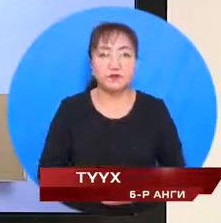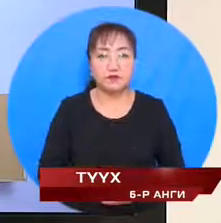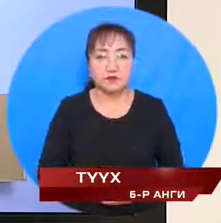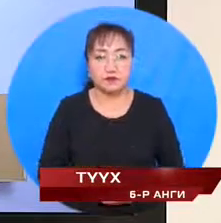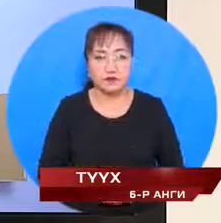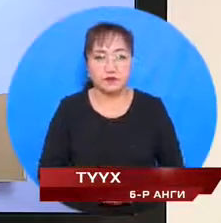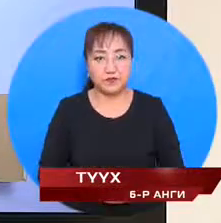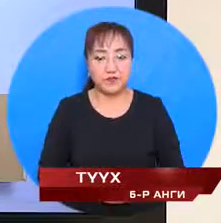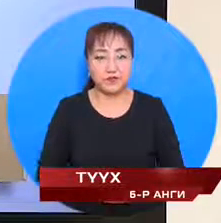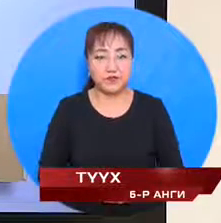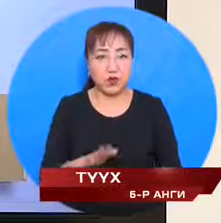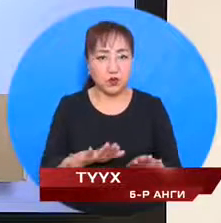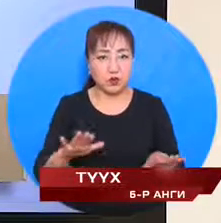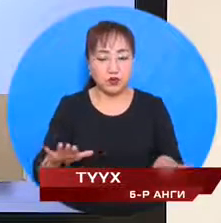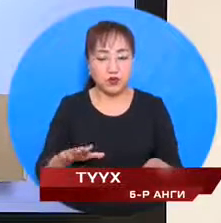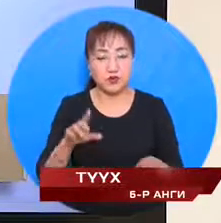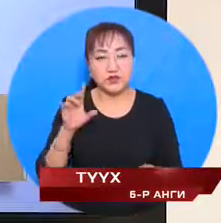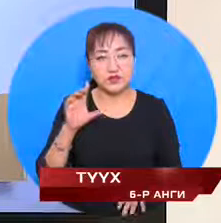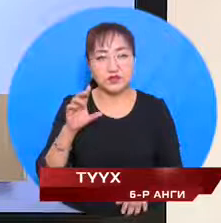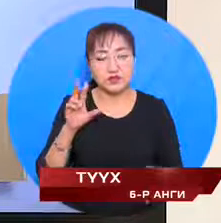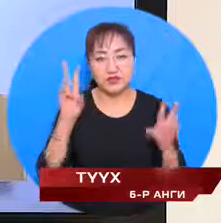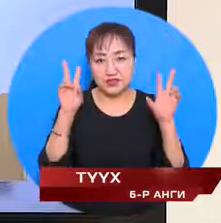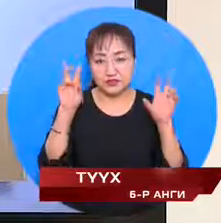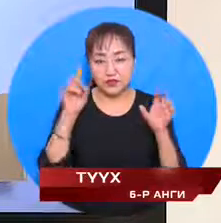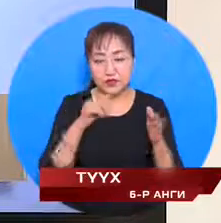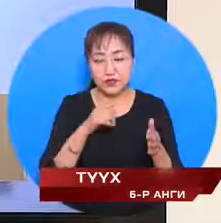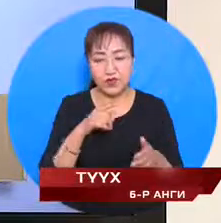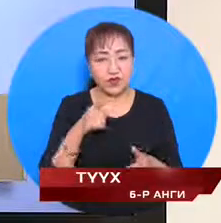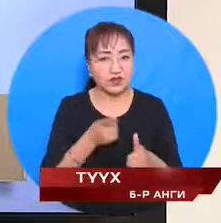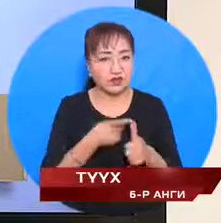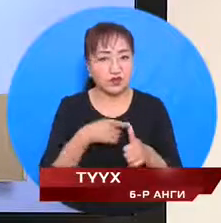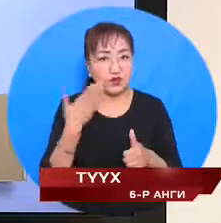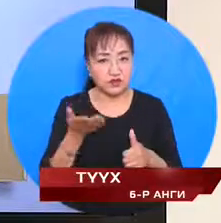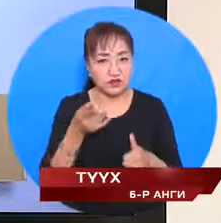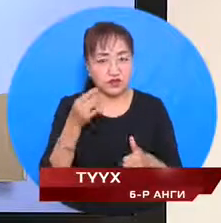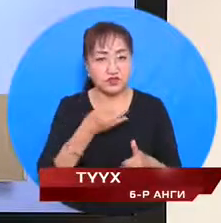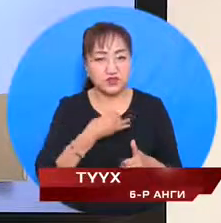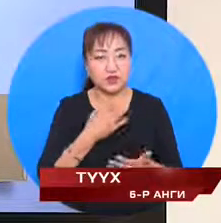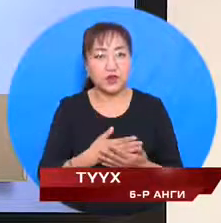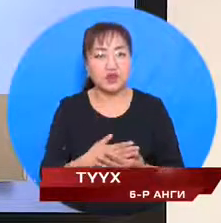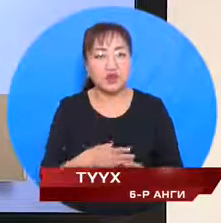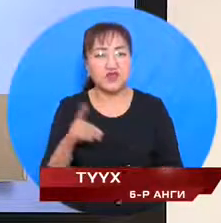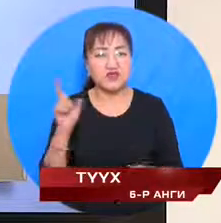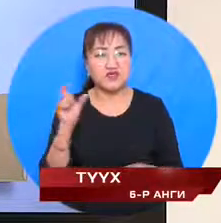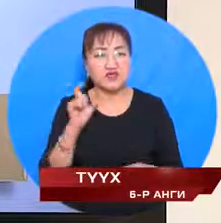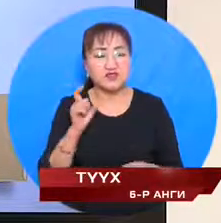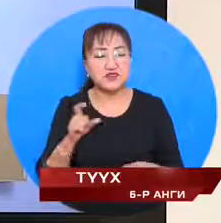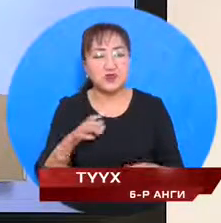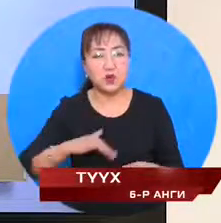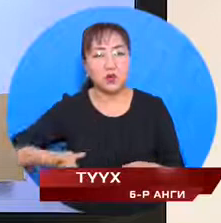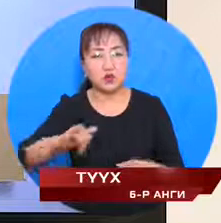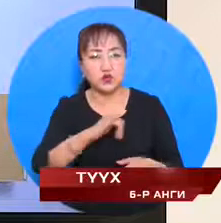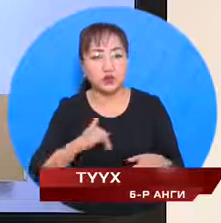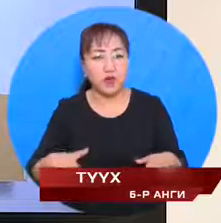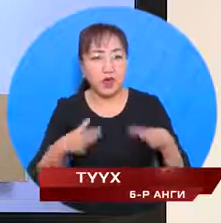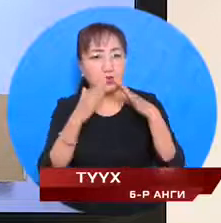За, хүүхдүүд маань сэдвээ нэрлсэн гэж багш нь бодож байна. А тэгвэл хэдийн үед орсон тогтмож байсан болоо тухайн улсууд маань.